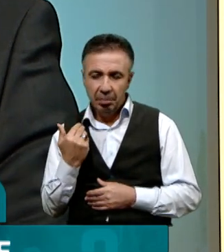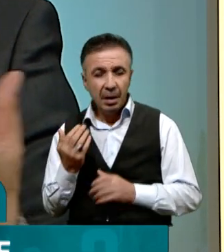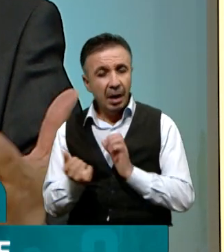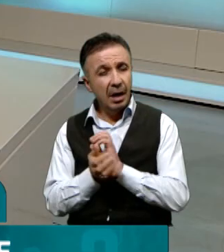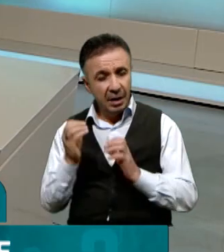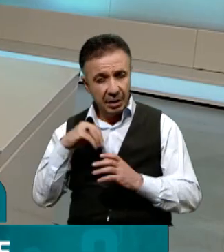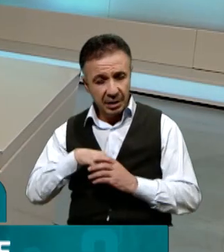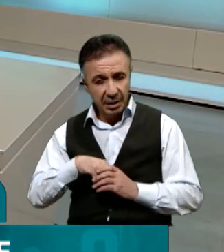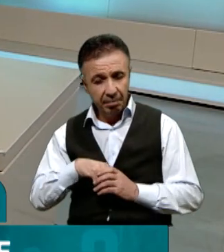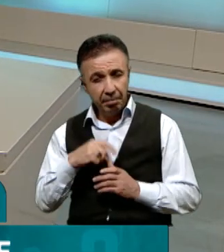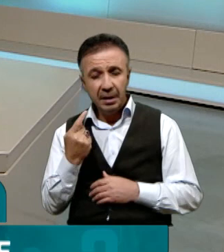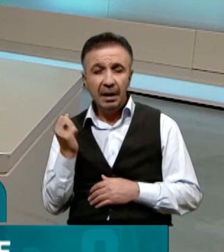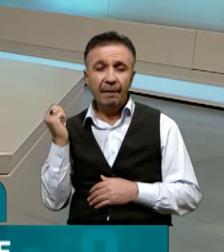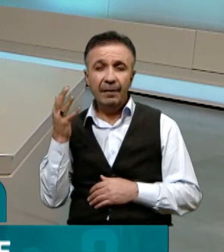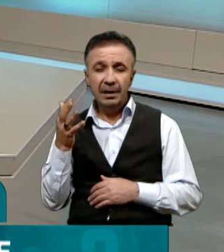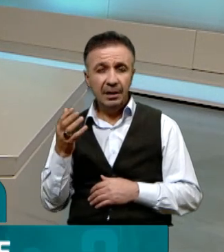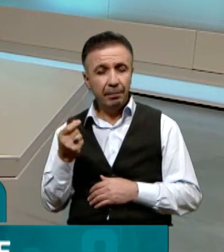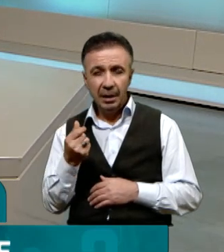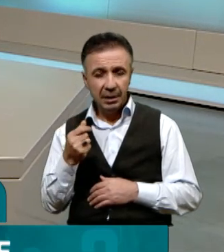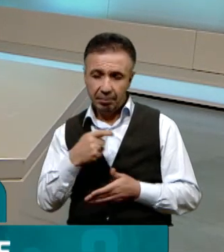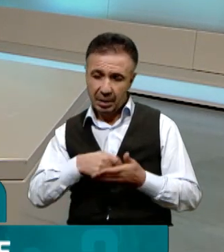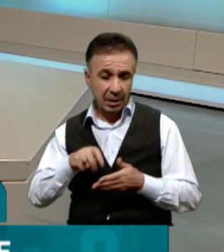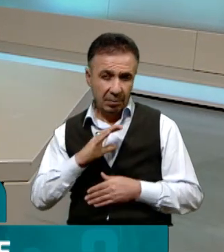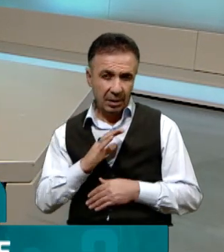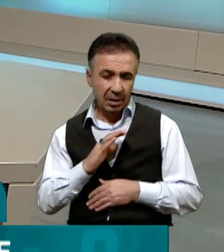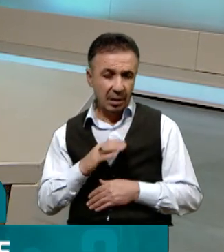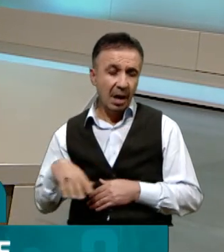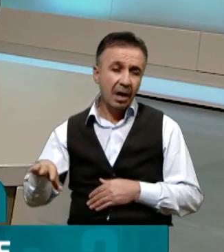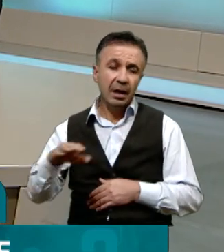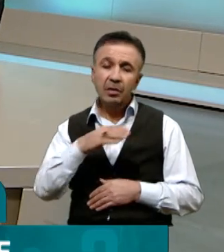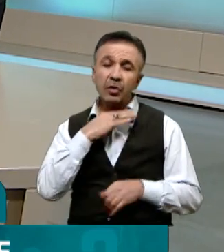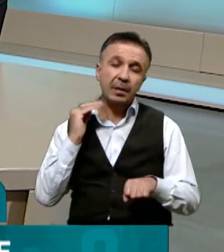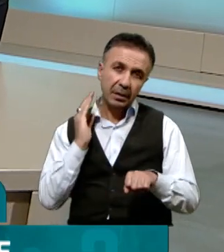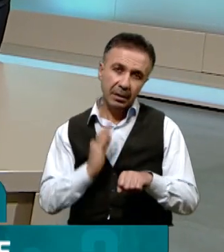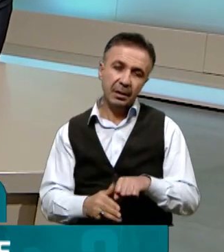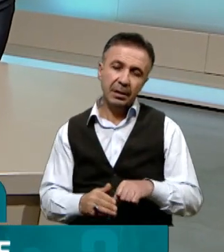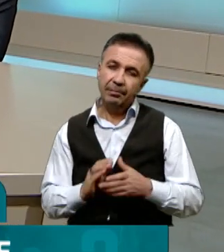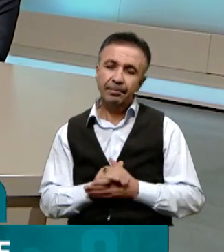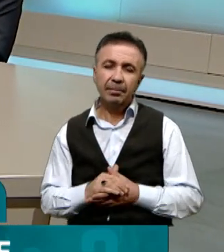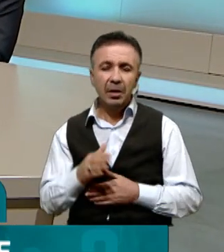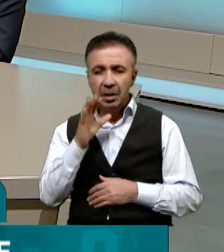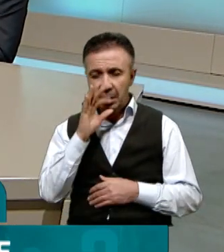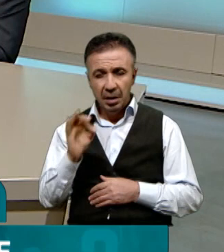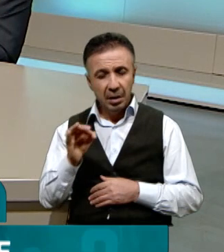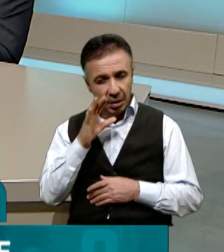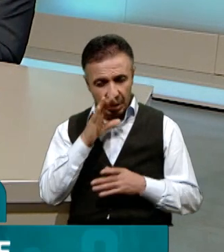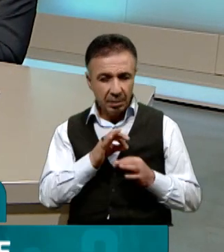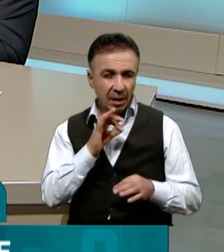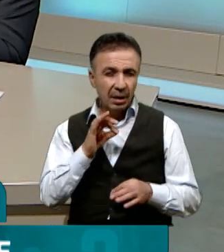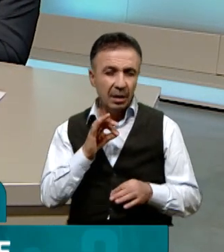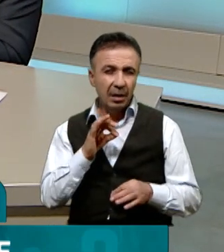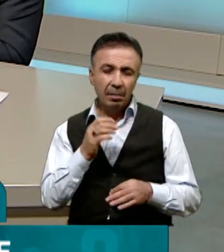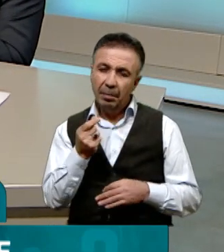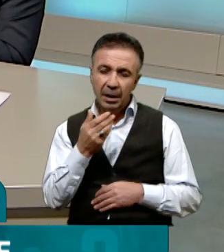içerisinde birden fazla kişinin mali yükümlülüğü vardır. O da olabilir. Herkes keser. Peki hiç kimsenin yoktur. İlla